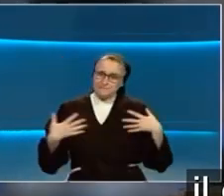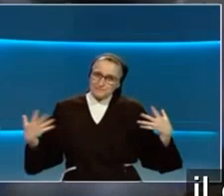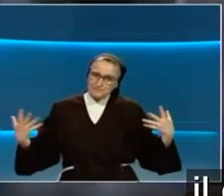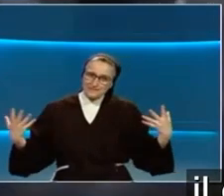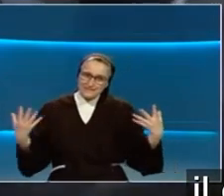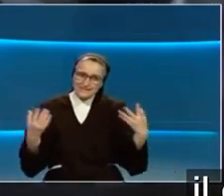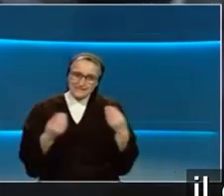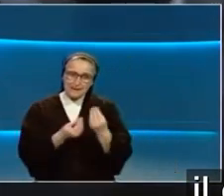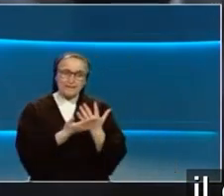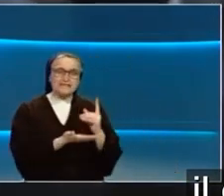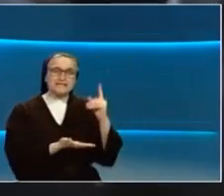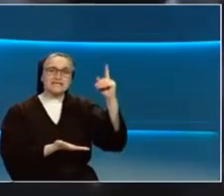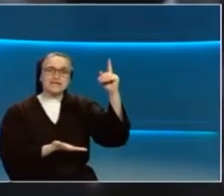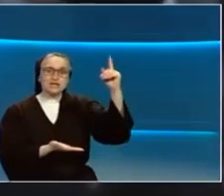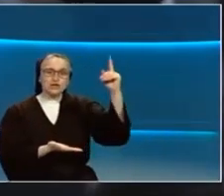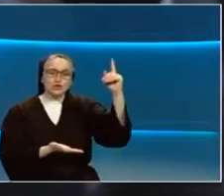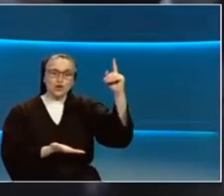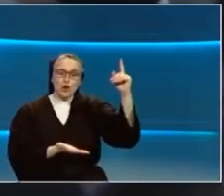oculos.